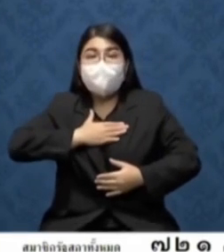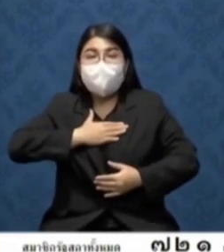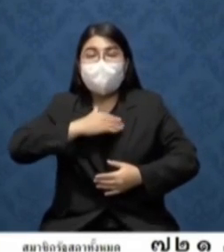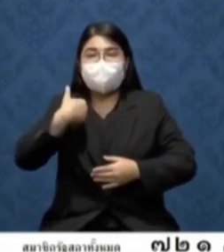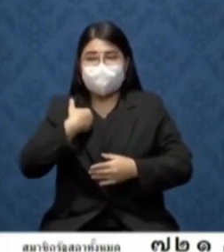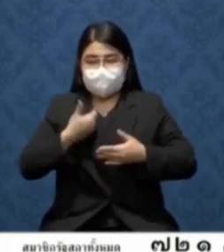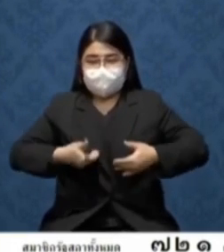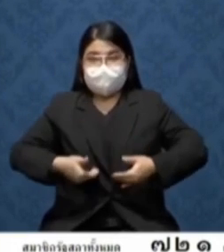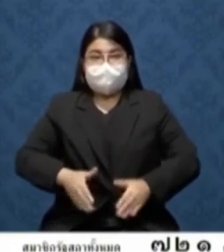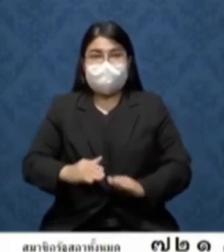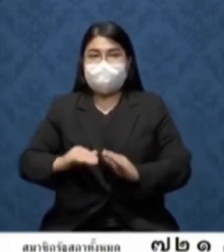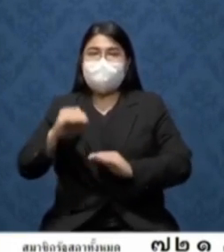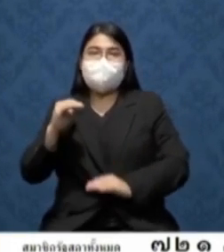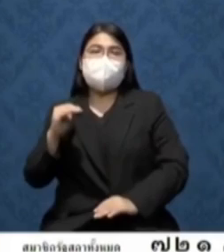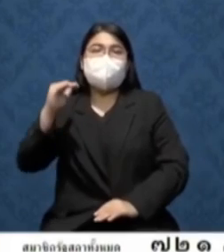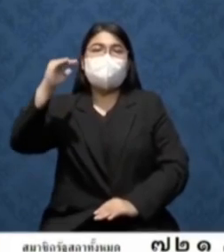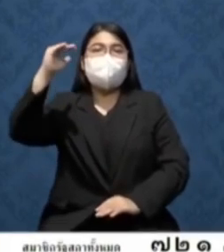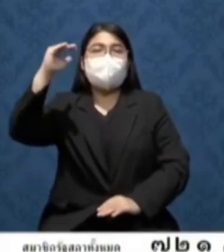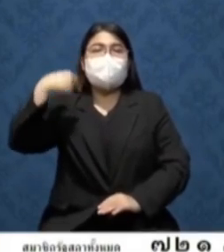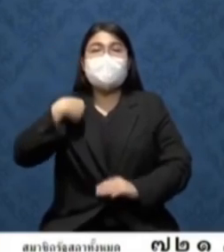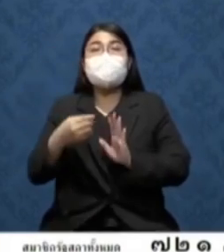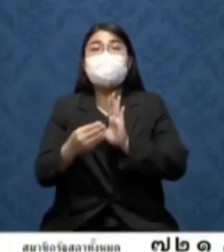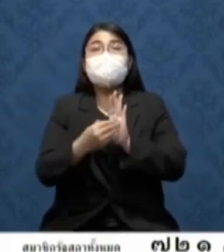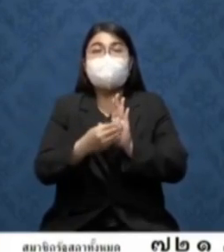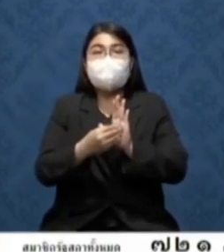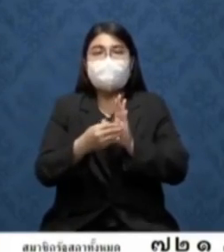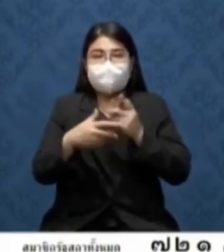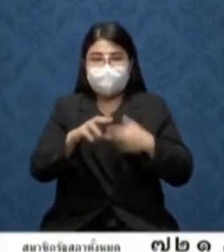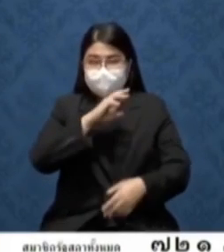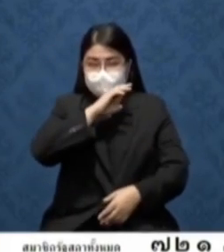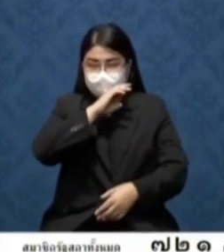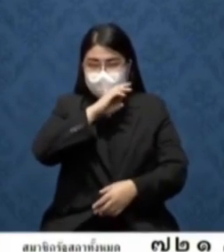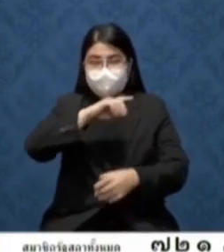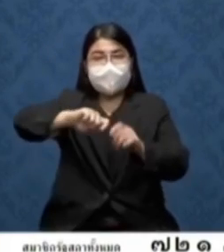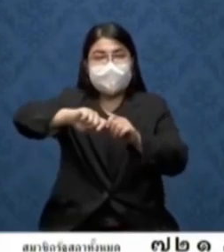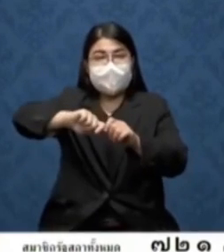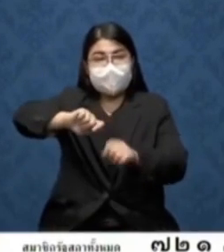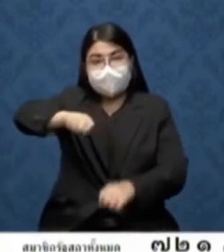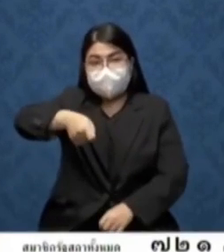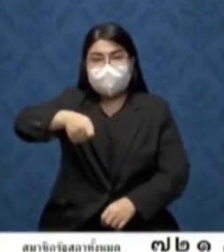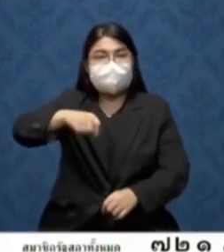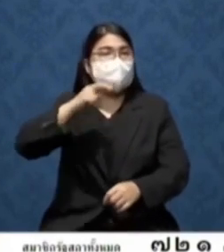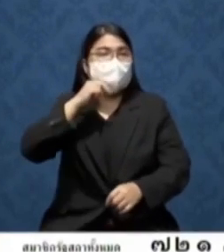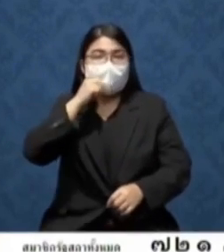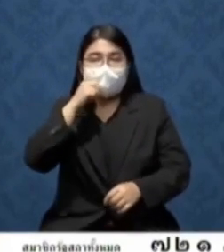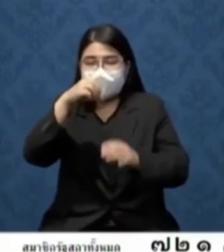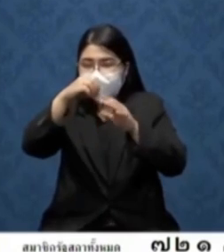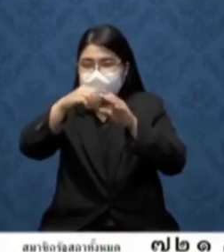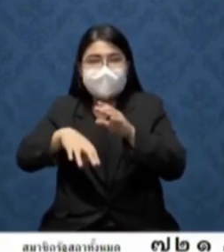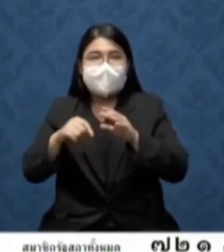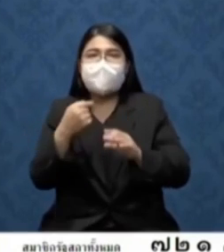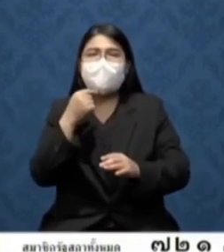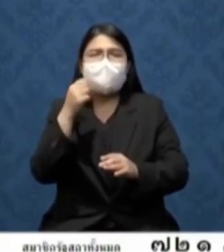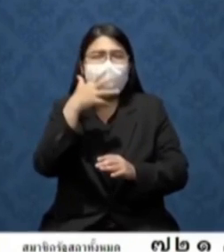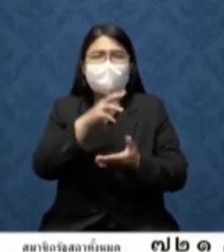พน้ำก๊อกที่บ้านผมเมื่อเปิดเมื่อไหร่ใสสะอาด24ชั่วโมงต่อวั